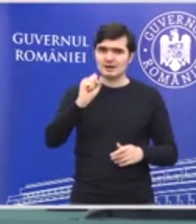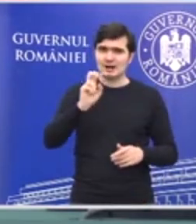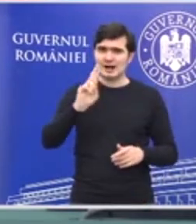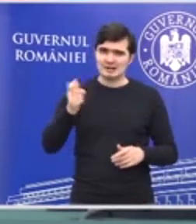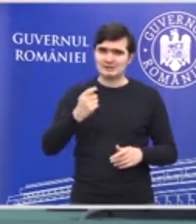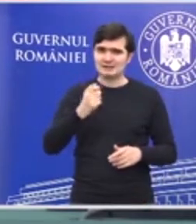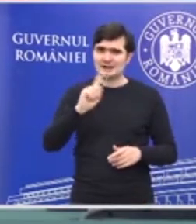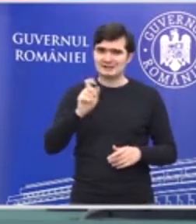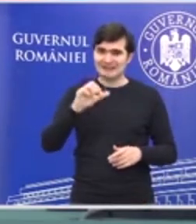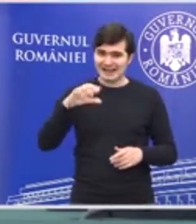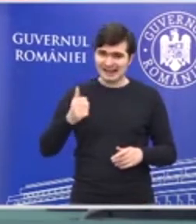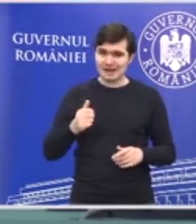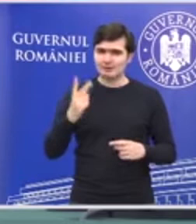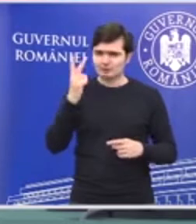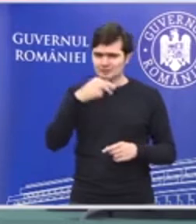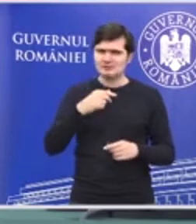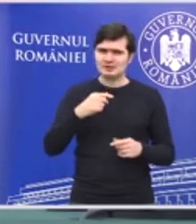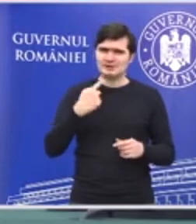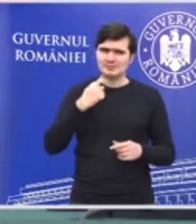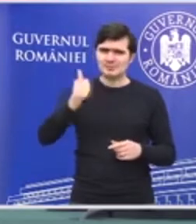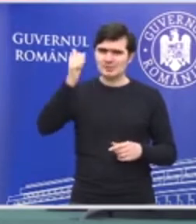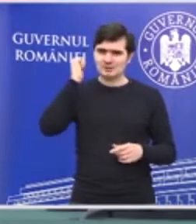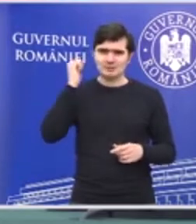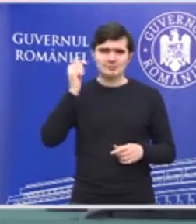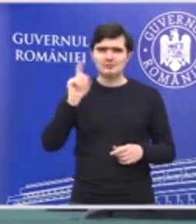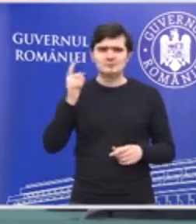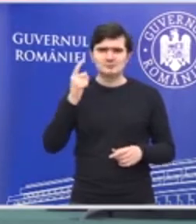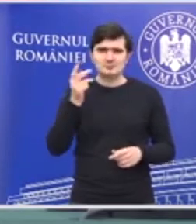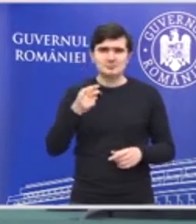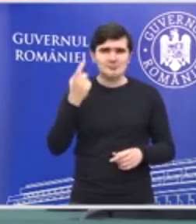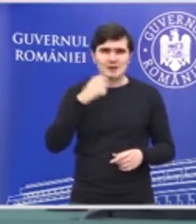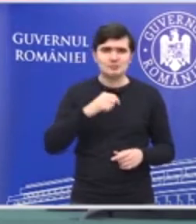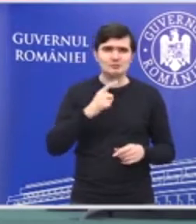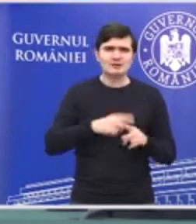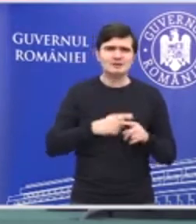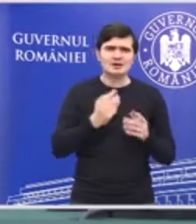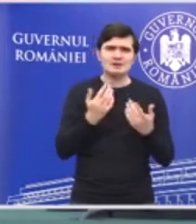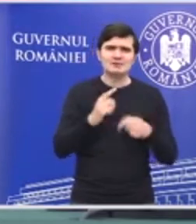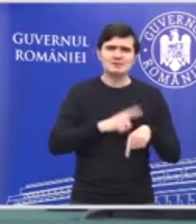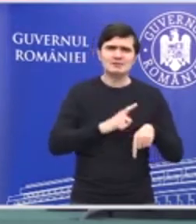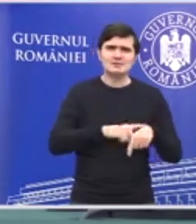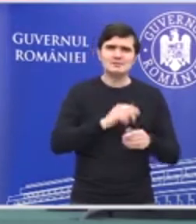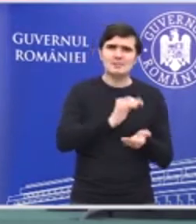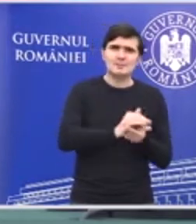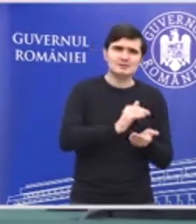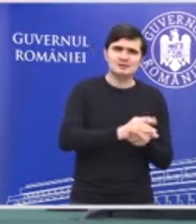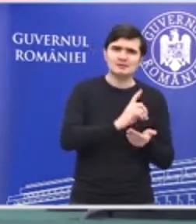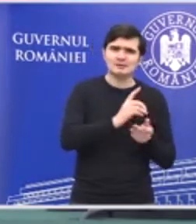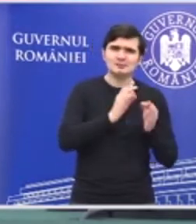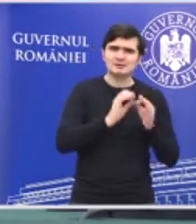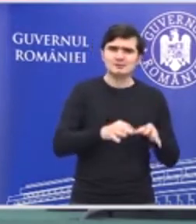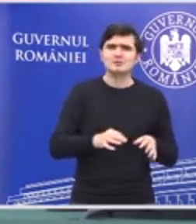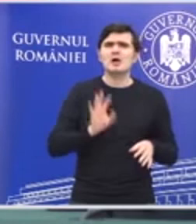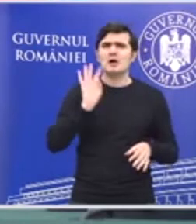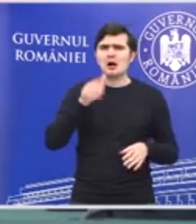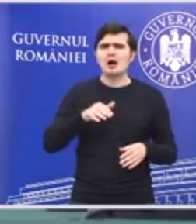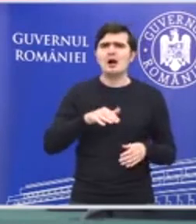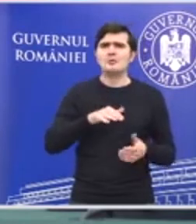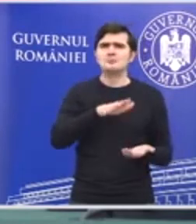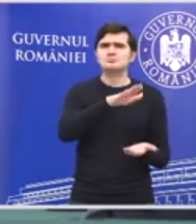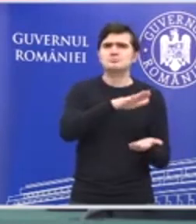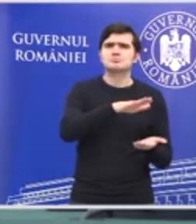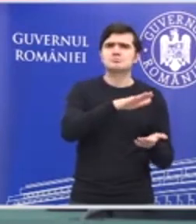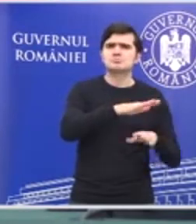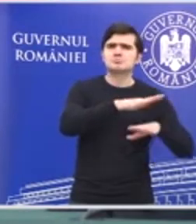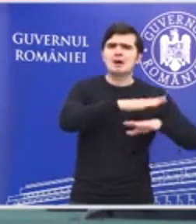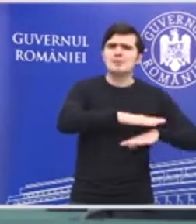săptămâna trecută. Nu mai știu exact cât timp puteau fi păstrate până să au nu mai... Au o stabilitate de circa 6 luni